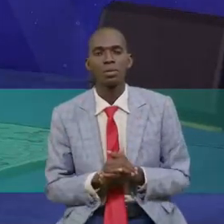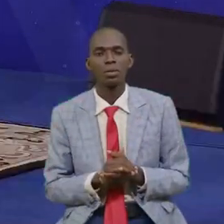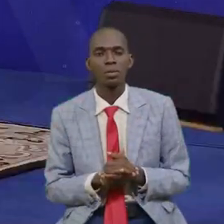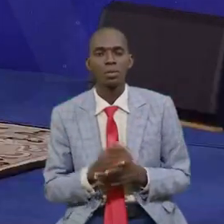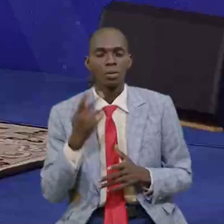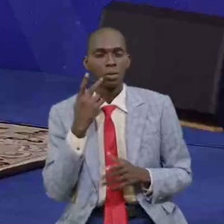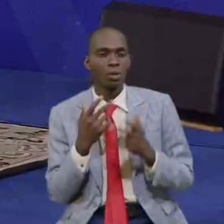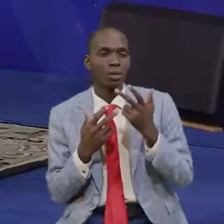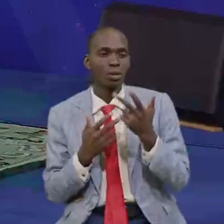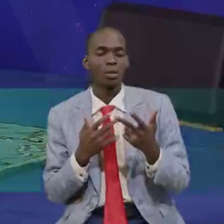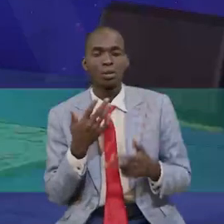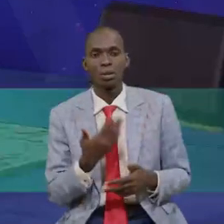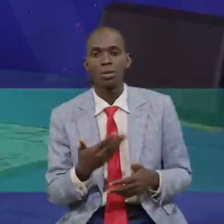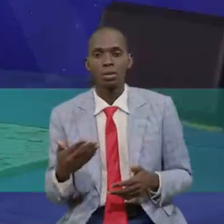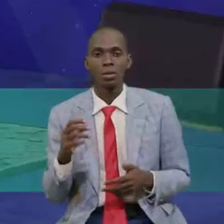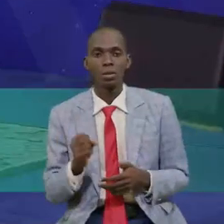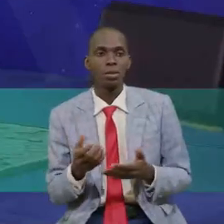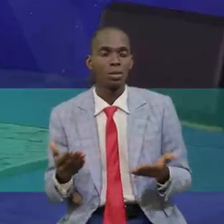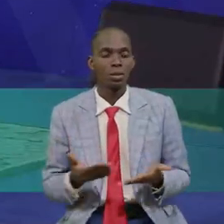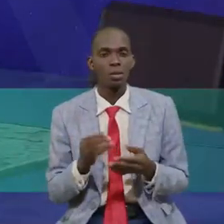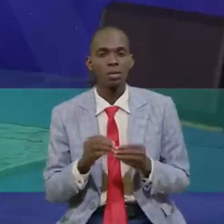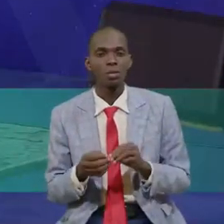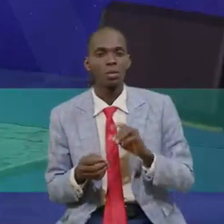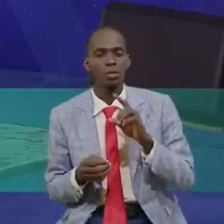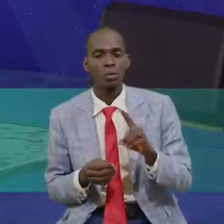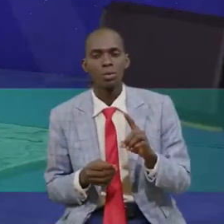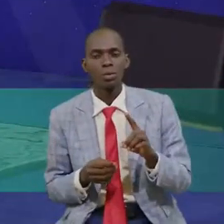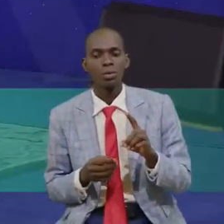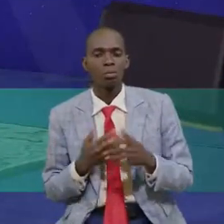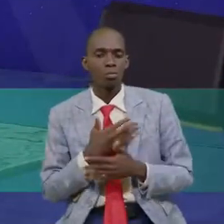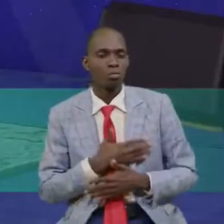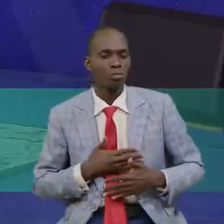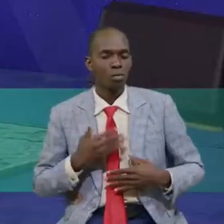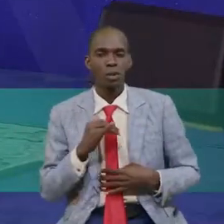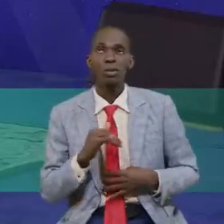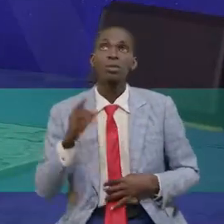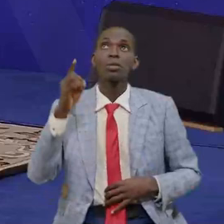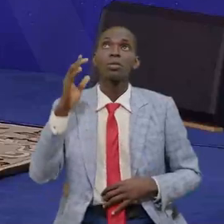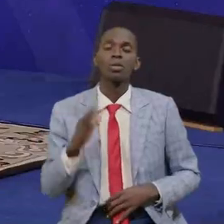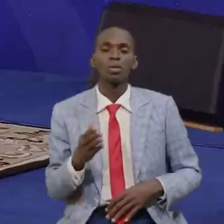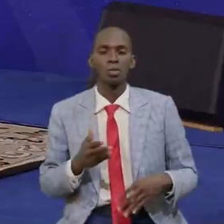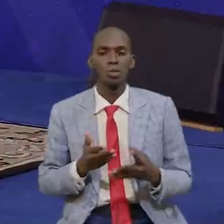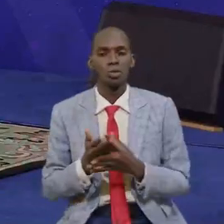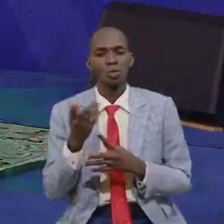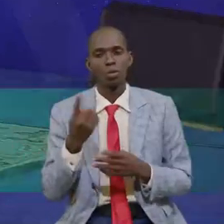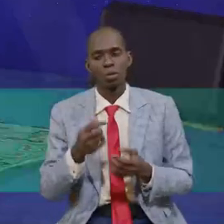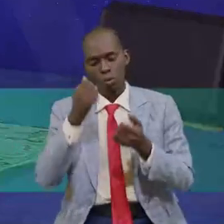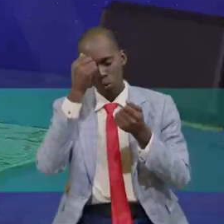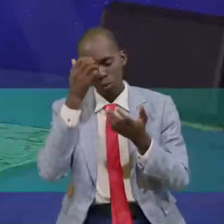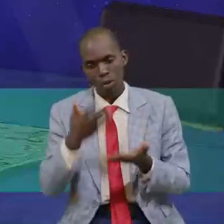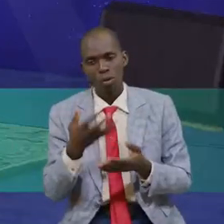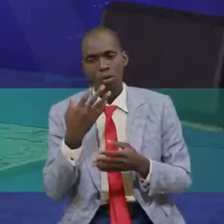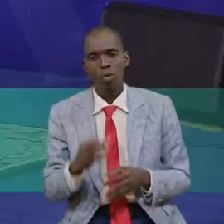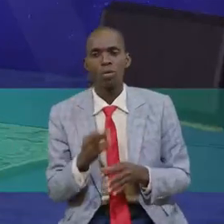Voyons trois éléments également. Premièrement, plaire à Dieu à travers l'obéissance de la foi.